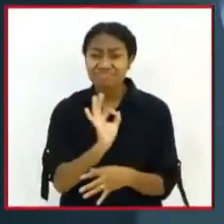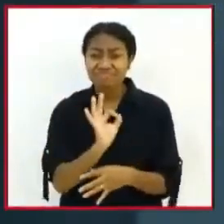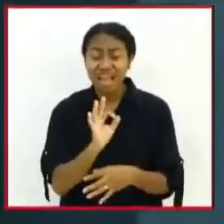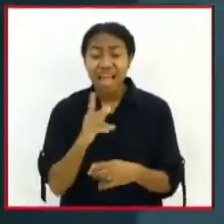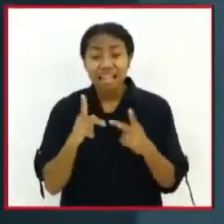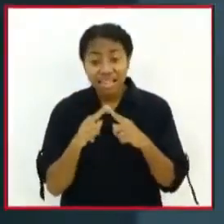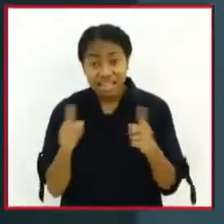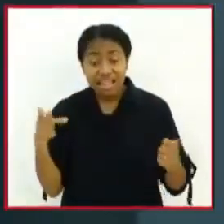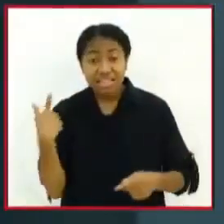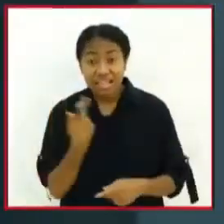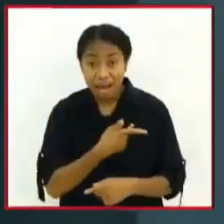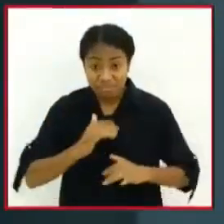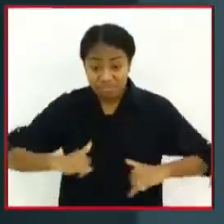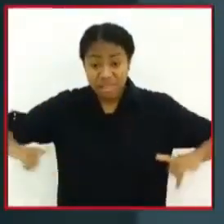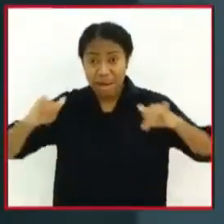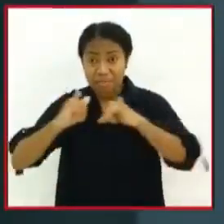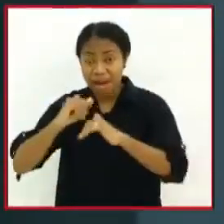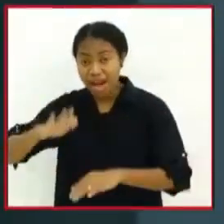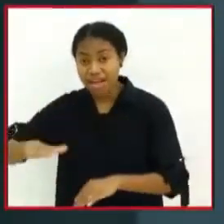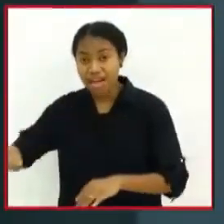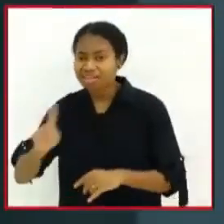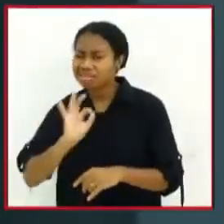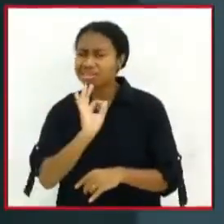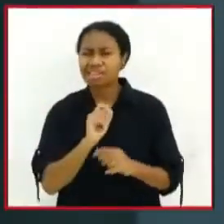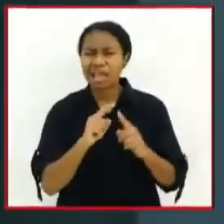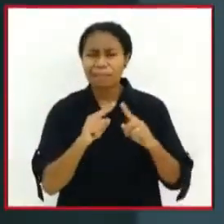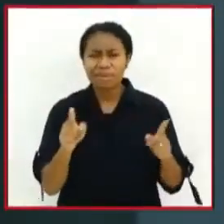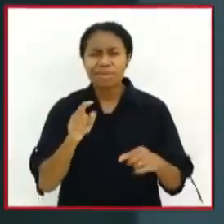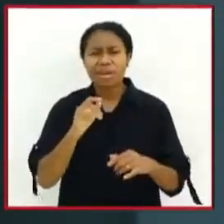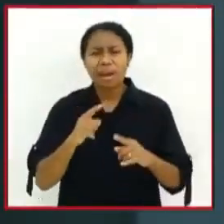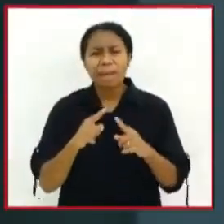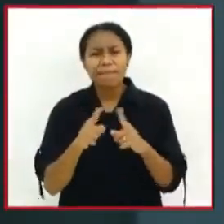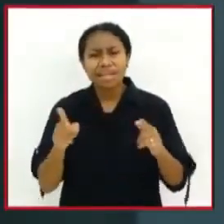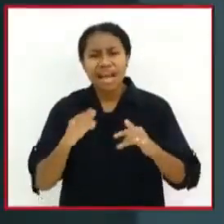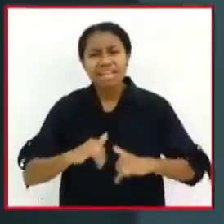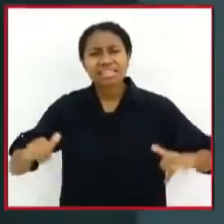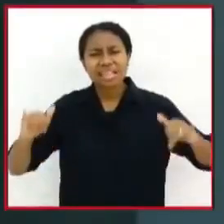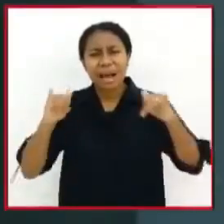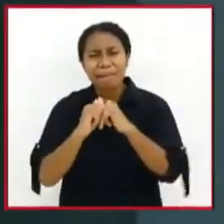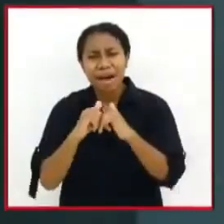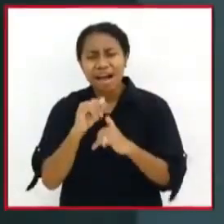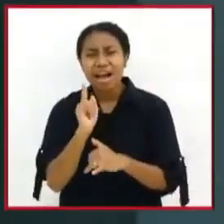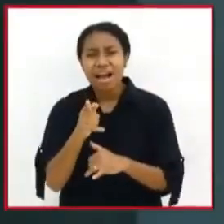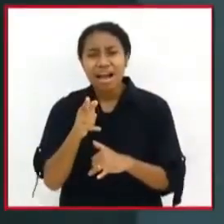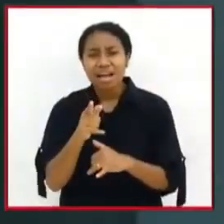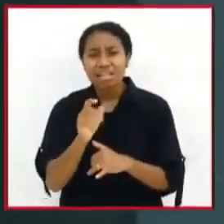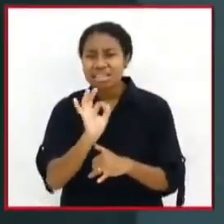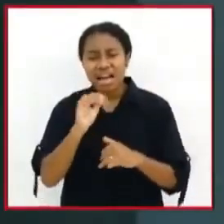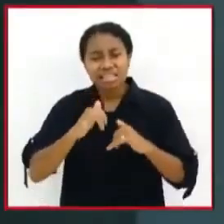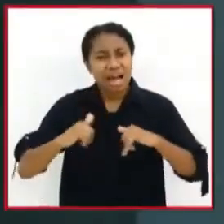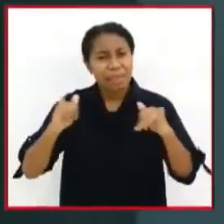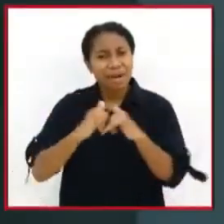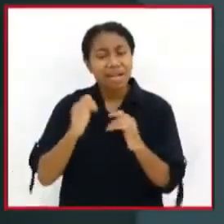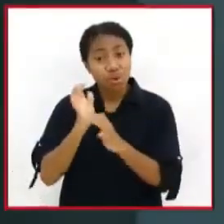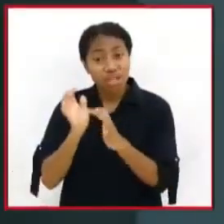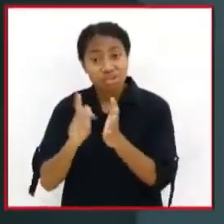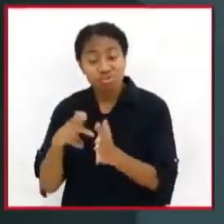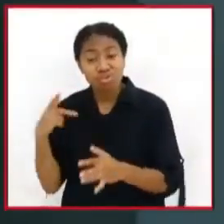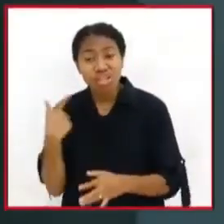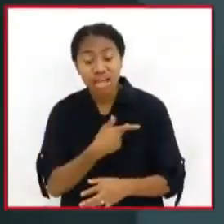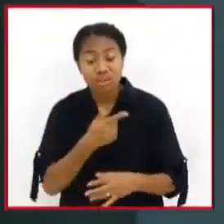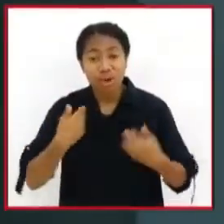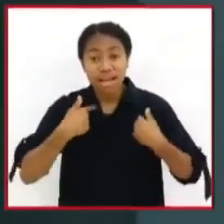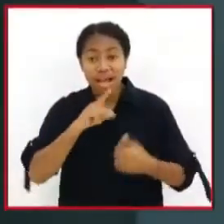sama seperti yesus kita itu anak hasil adopsi karena iman tapi dia anak sungguh-sungguh karena